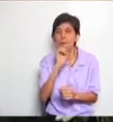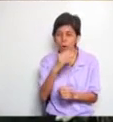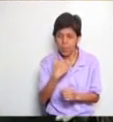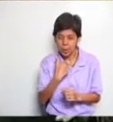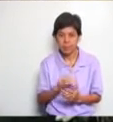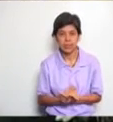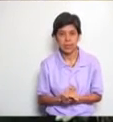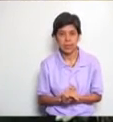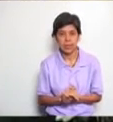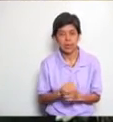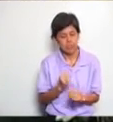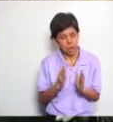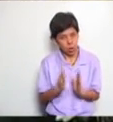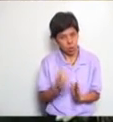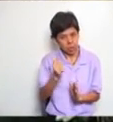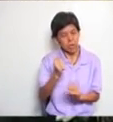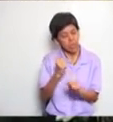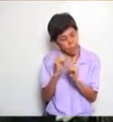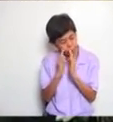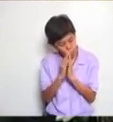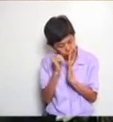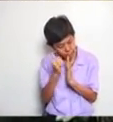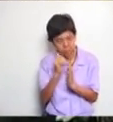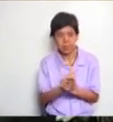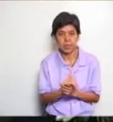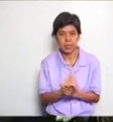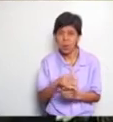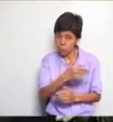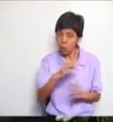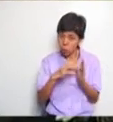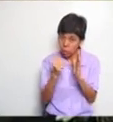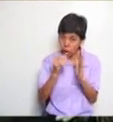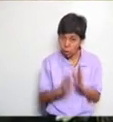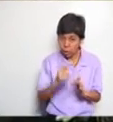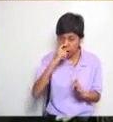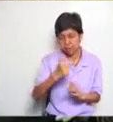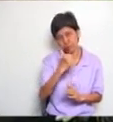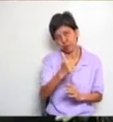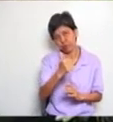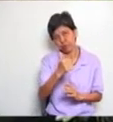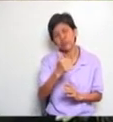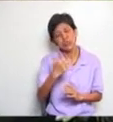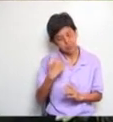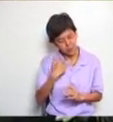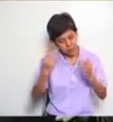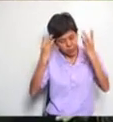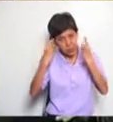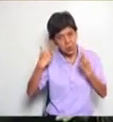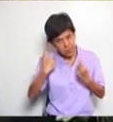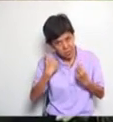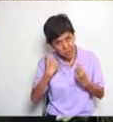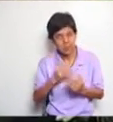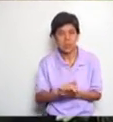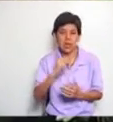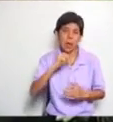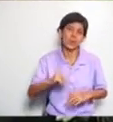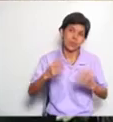านบอกวาไง เกิดดีต้องมีบุญเพรเราโคดีไ เกิดมาเป็นคนไทยมบบปจำตปชชนไทยแลวน้ยไมท